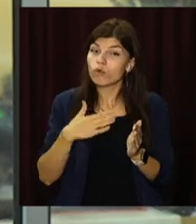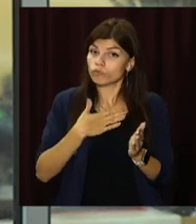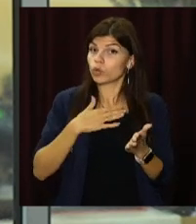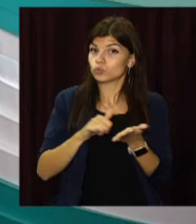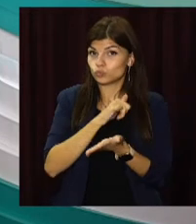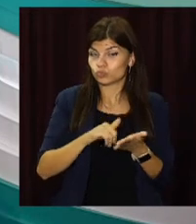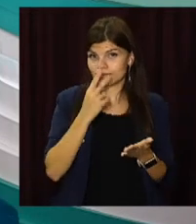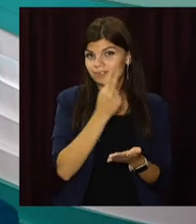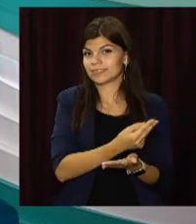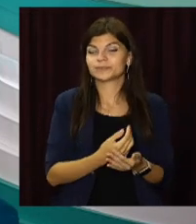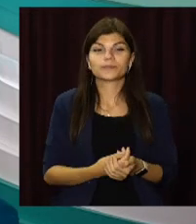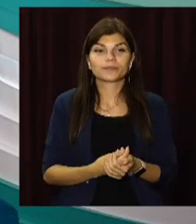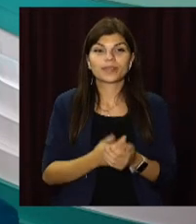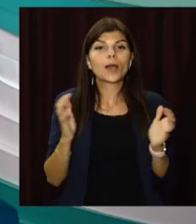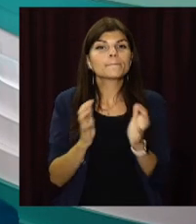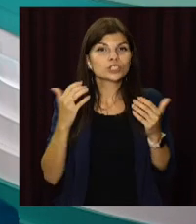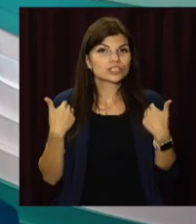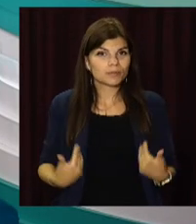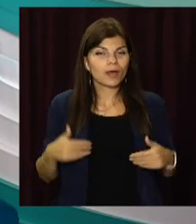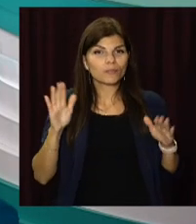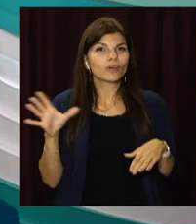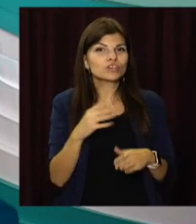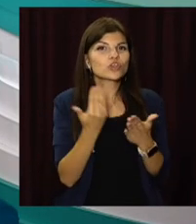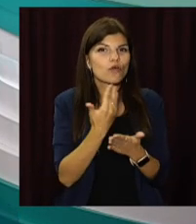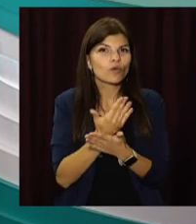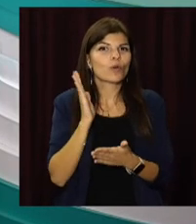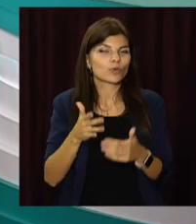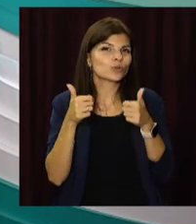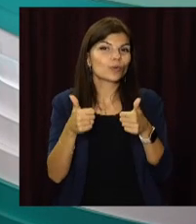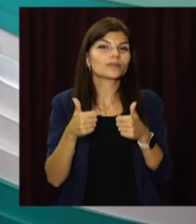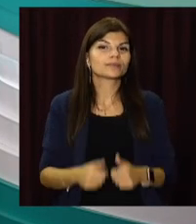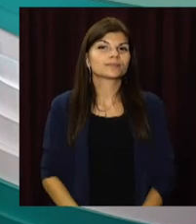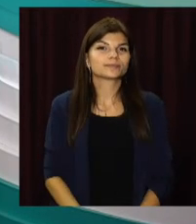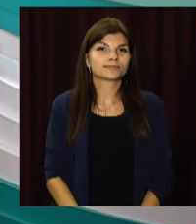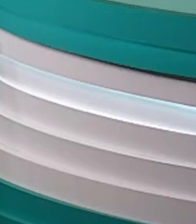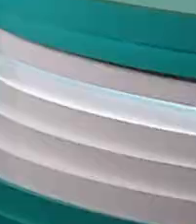на нашому YouTube-каналі. Бережіть себе і нехай всі новини будуть добрими.